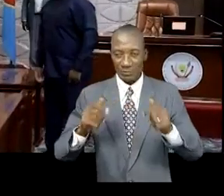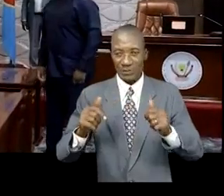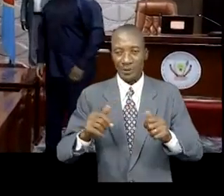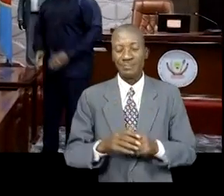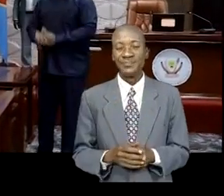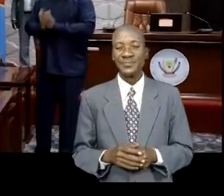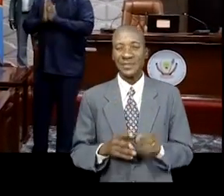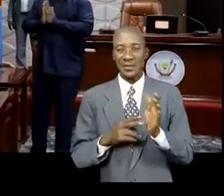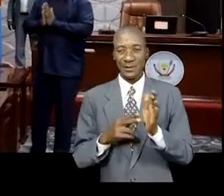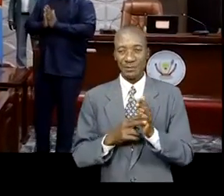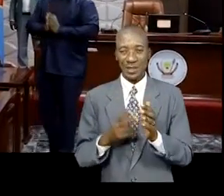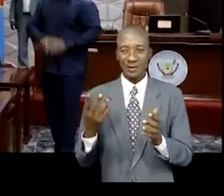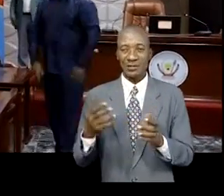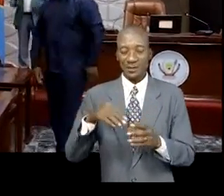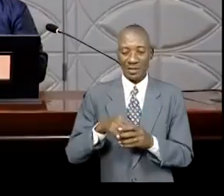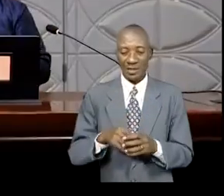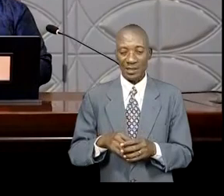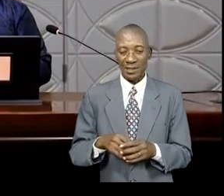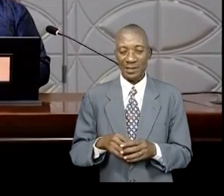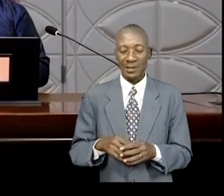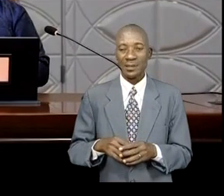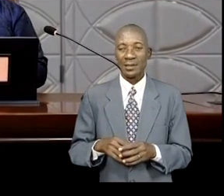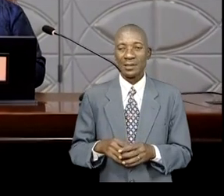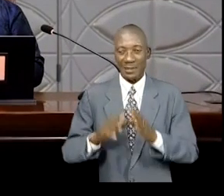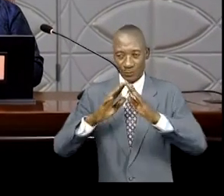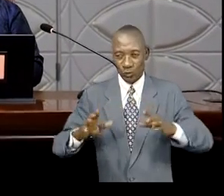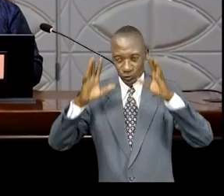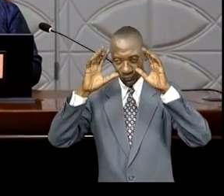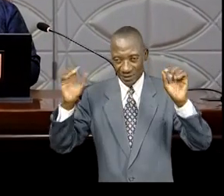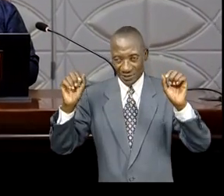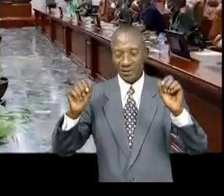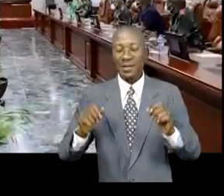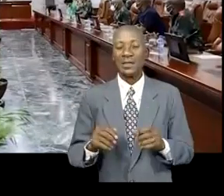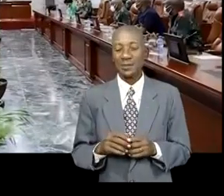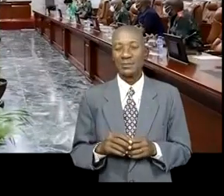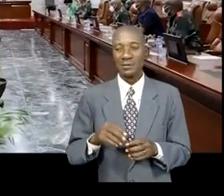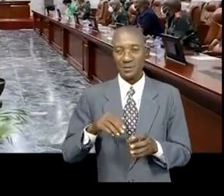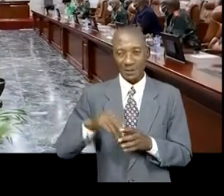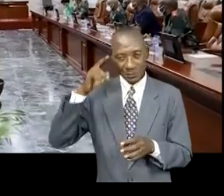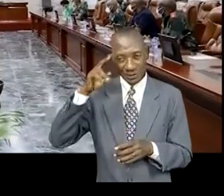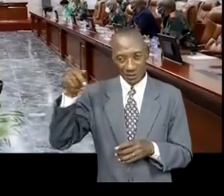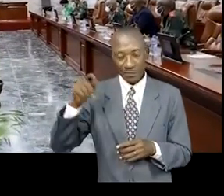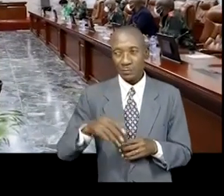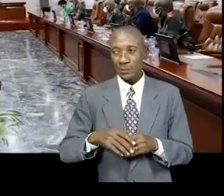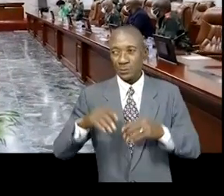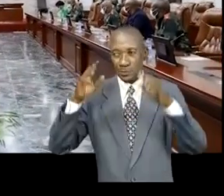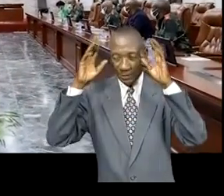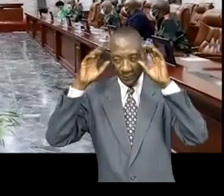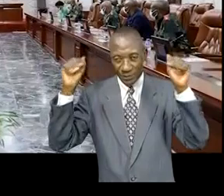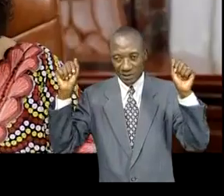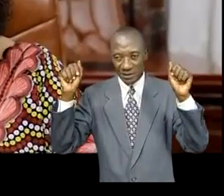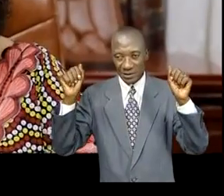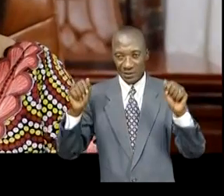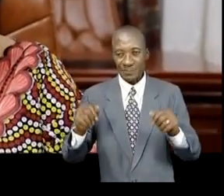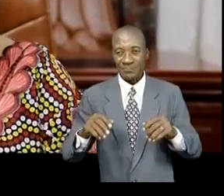l'Union africaine, cette question a été évoquée lors de l'entretien que le président de la République, Félix-Antoine Tshisekedi Tshilombo, a eu avec une délégation